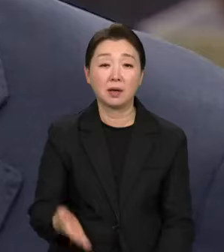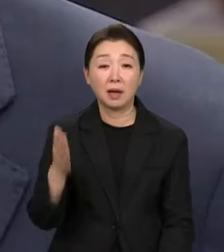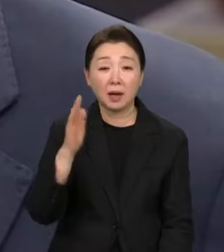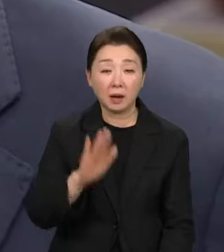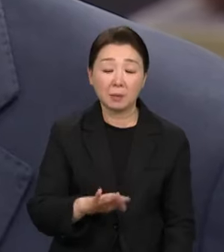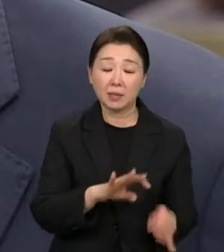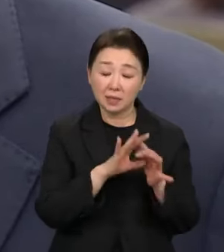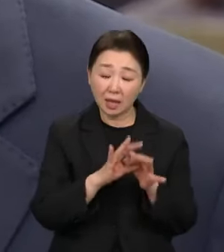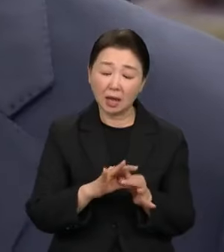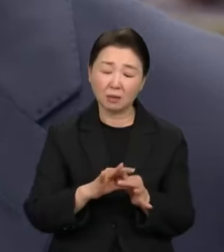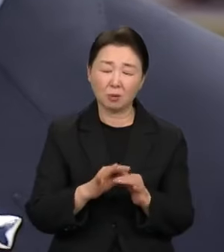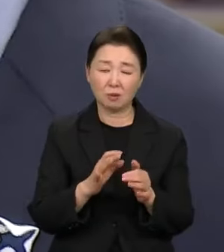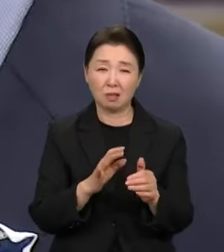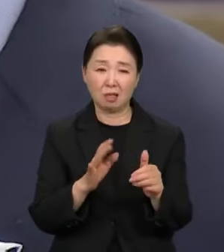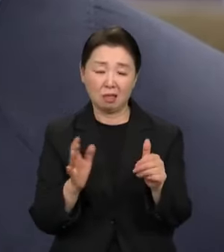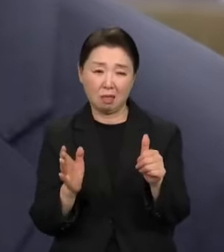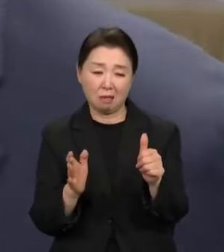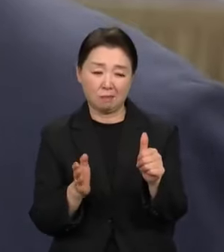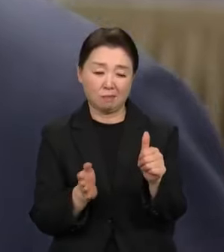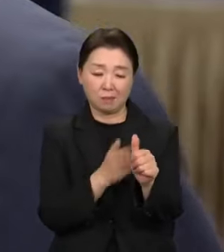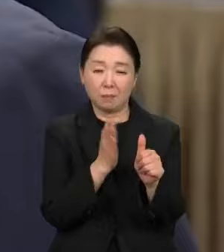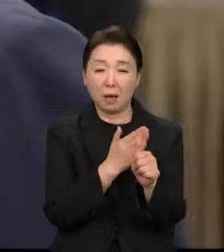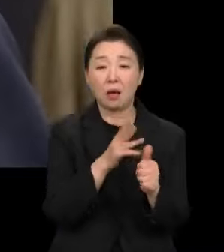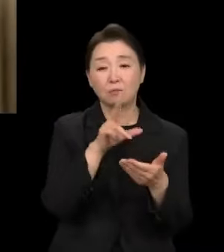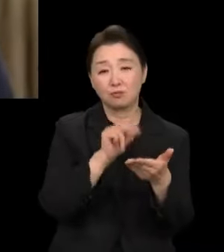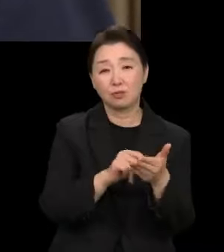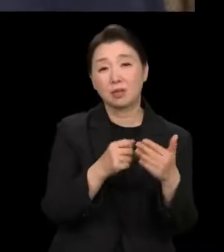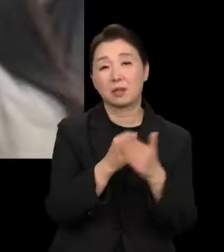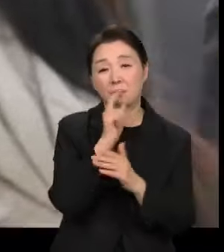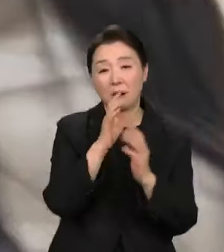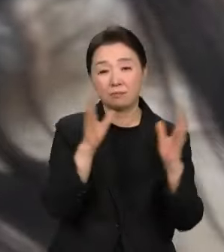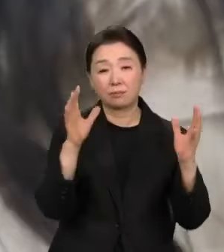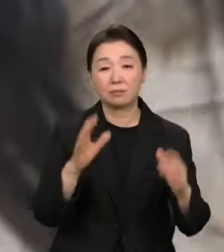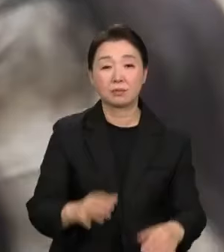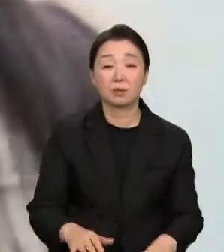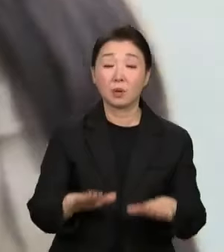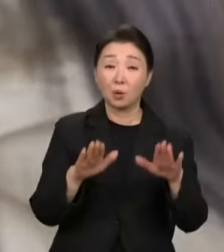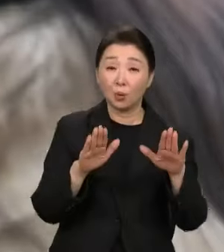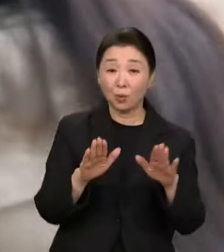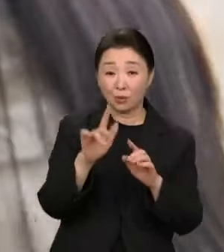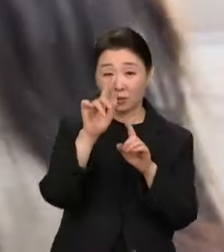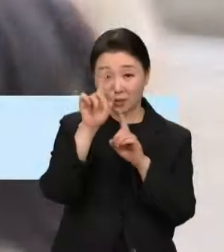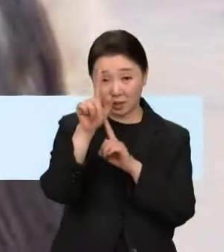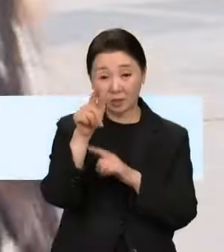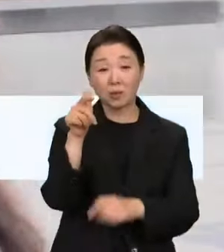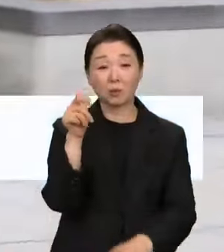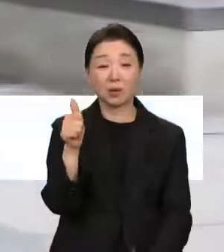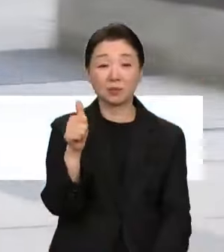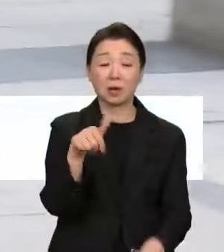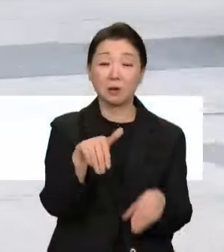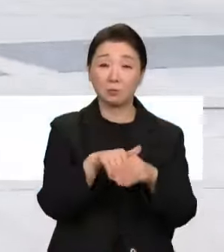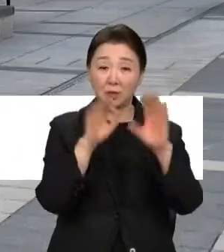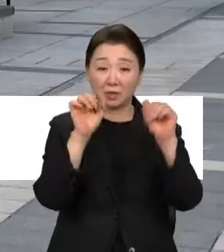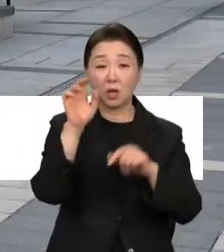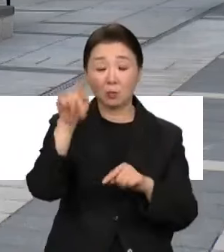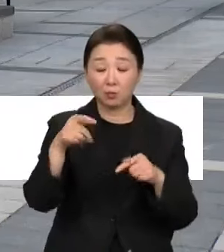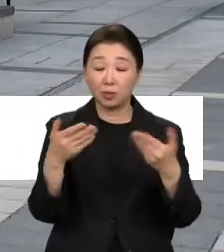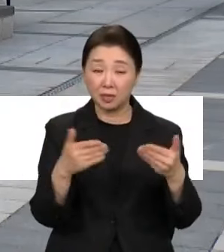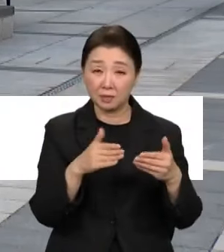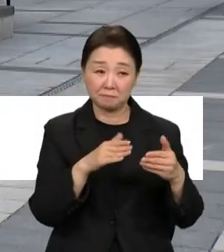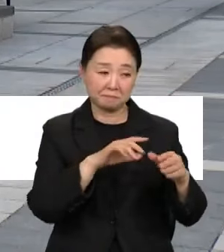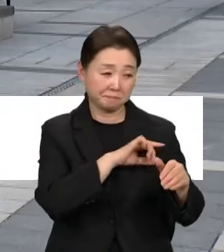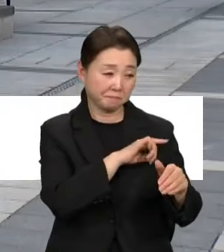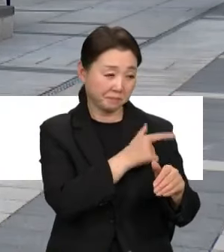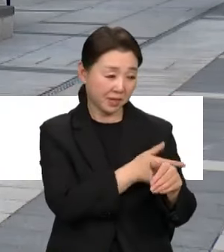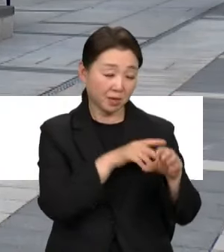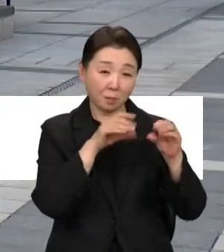계속 이어지는 비위 혐의로 논란이 커지고 있습니다. 오늘은 이기흥 회장이 문체부의 직무정지 징계에